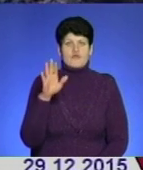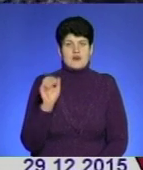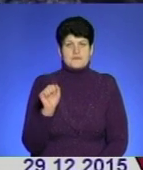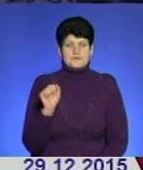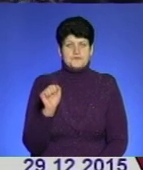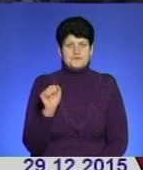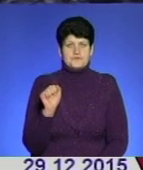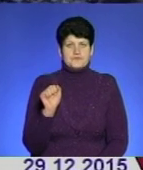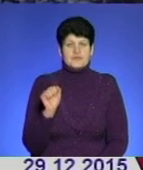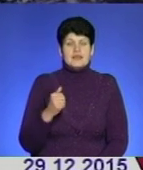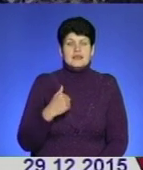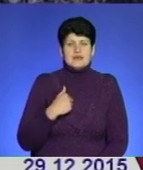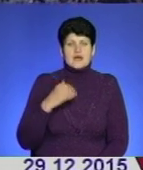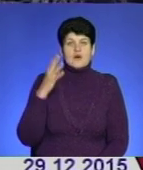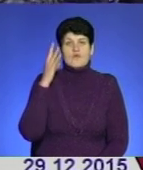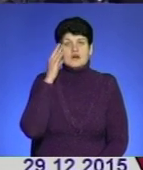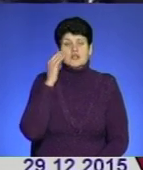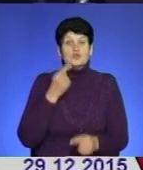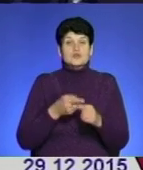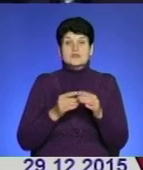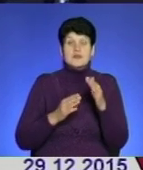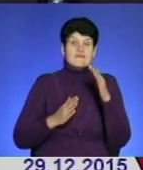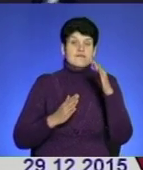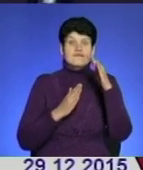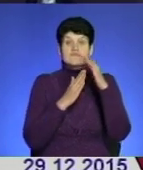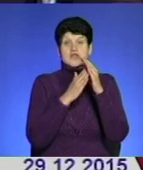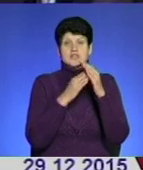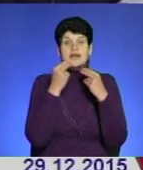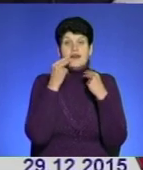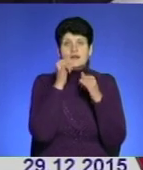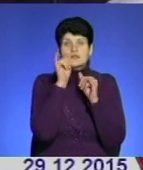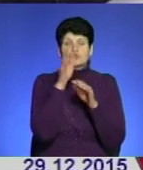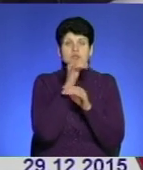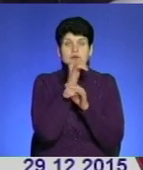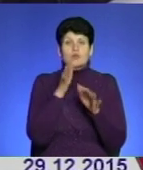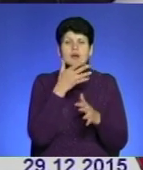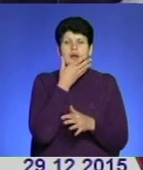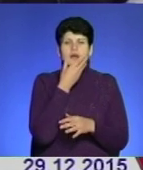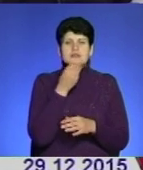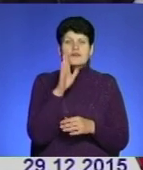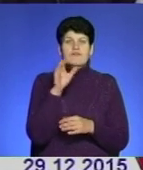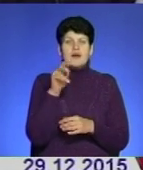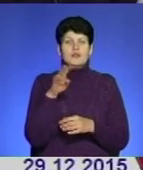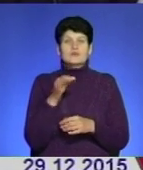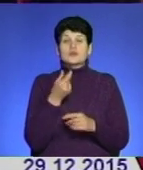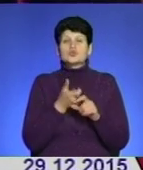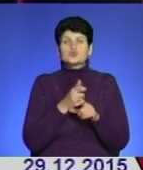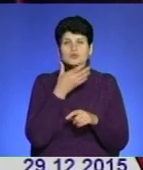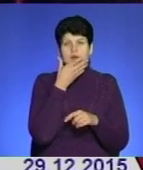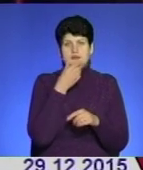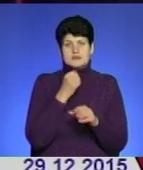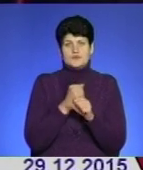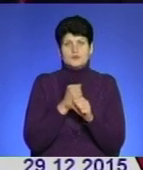Я вважаю, що це вершина. Просто краще вже не можна. Красиво, це там на Валові дуже красиво зробили.